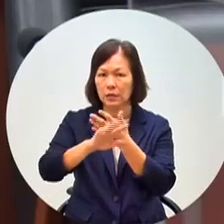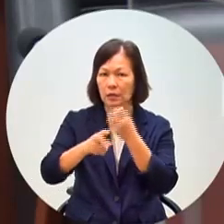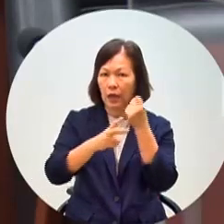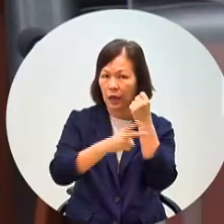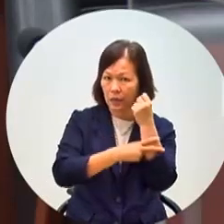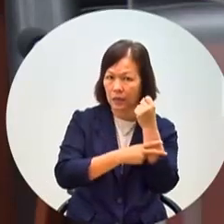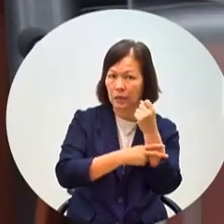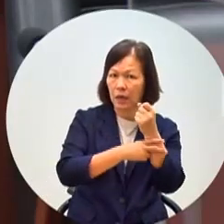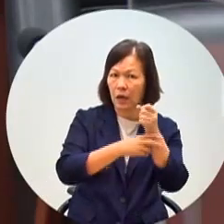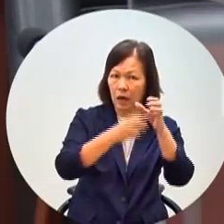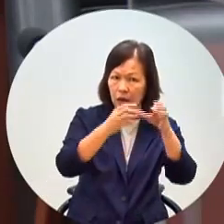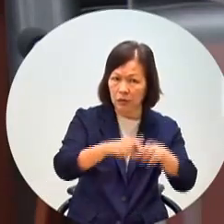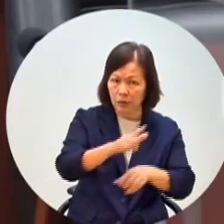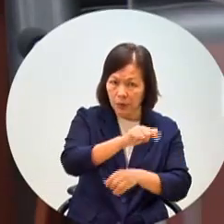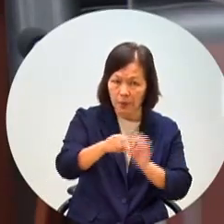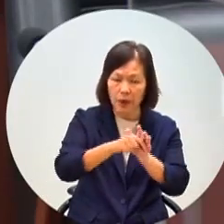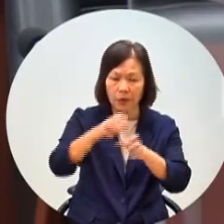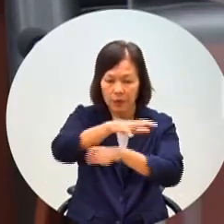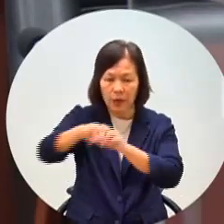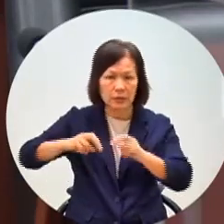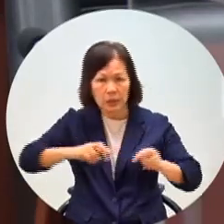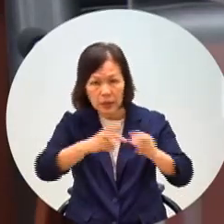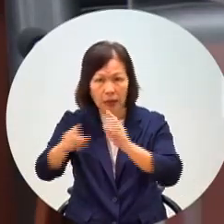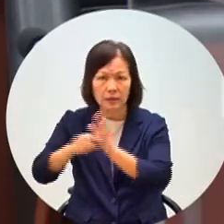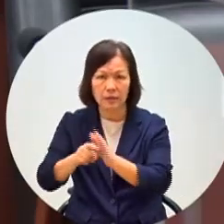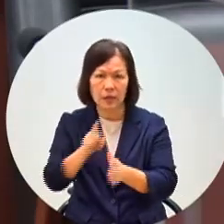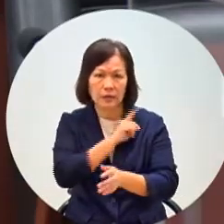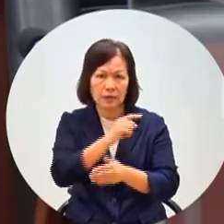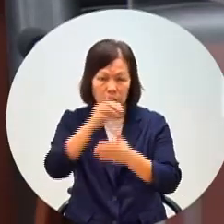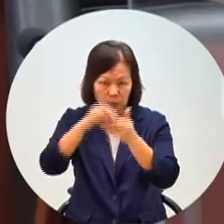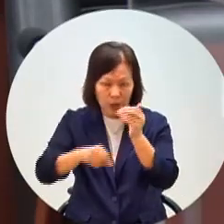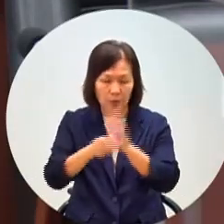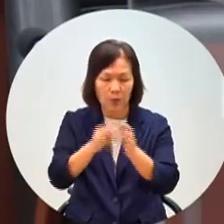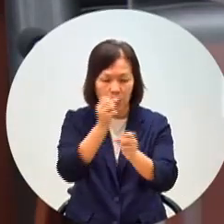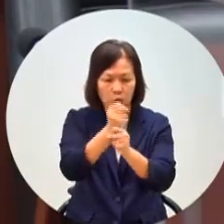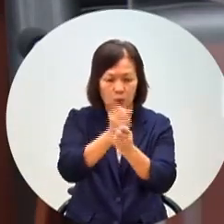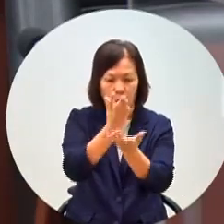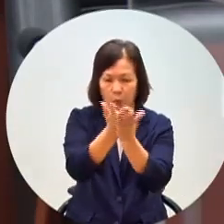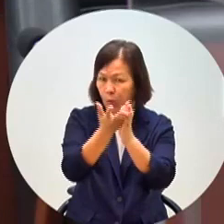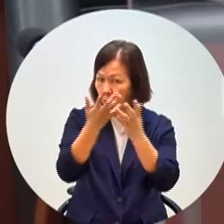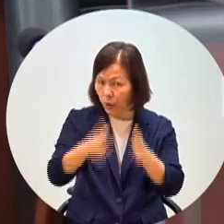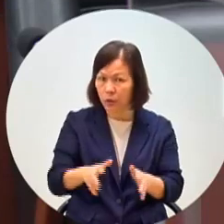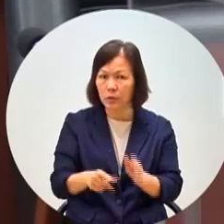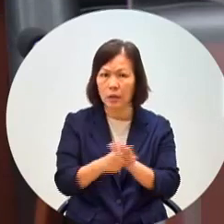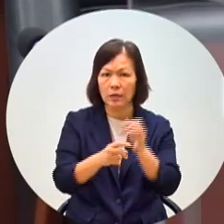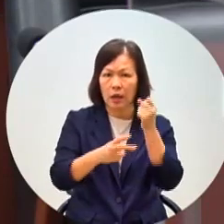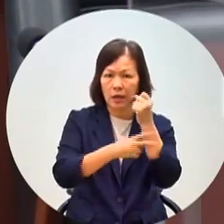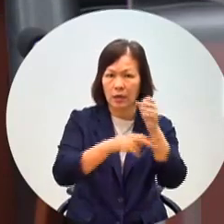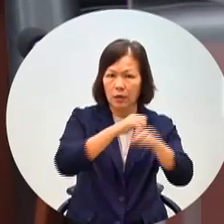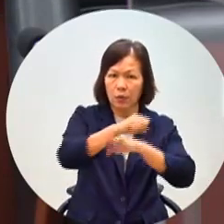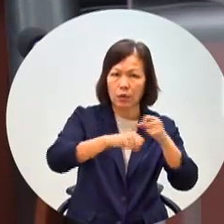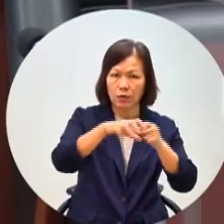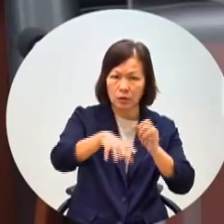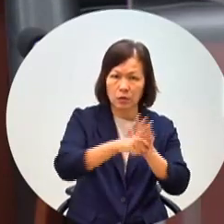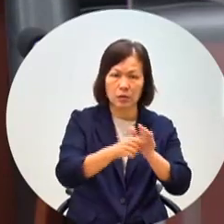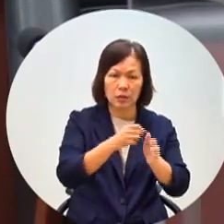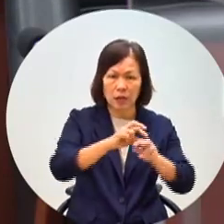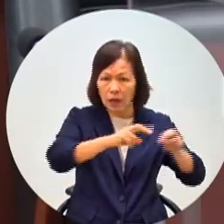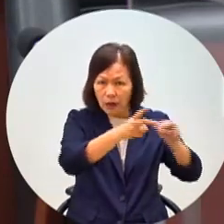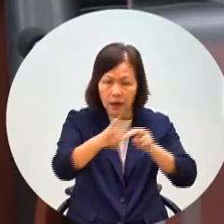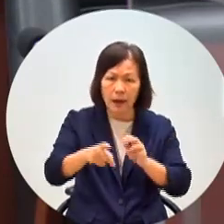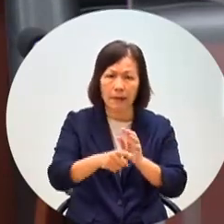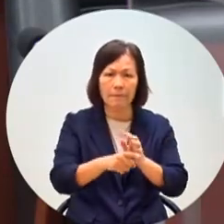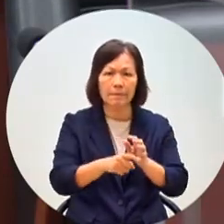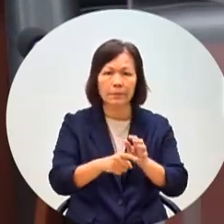公共建设环境改善的资用要点，其实它可以做很多事情，连里活动中心的修建，就是